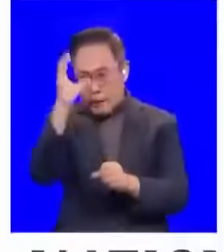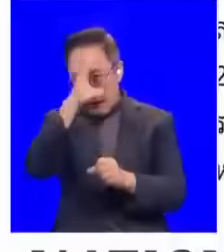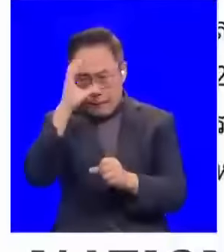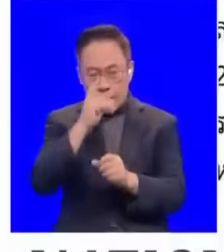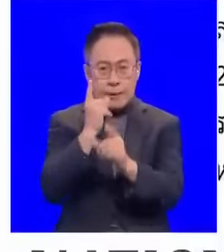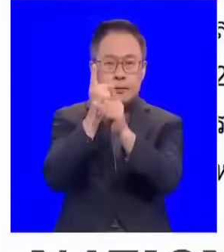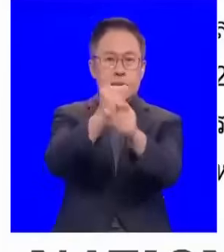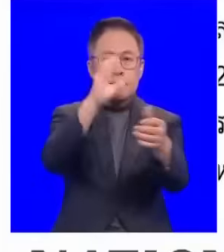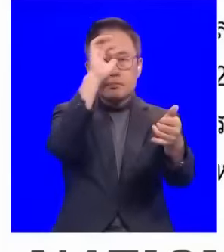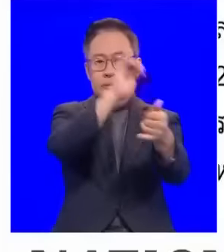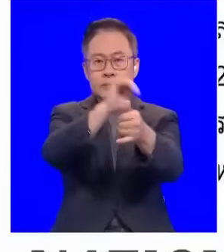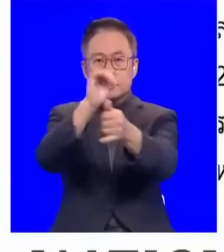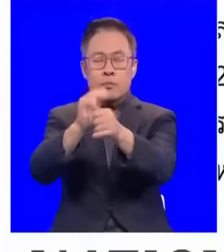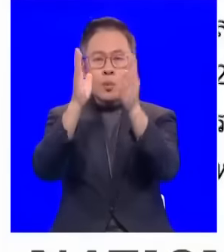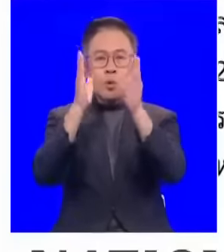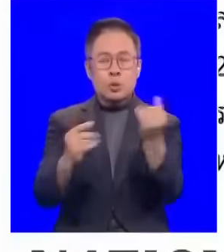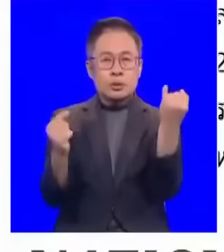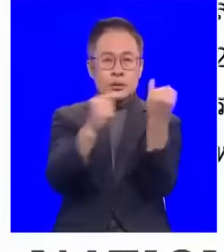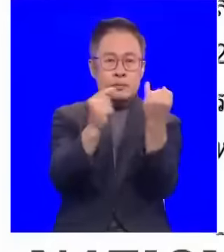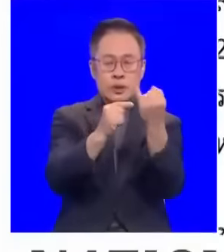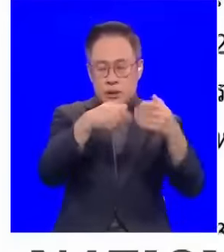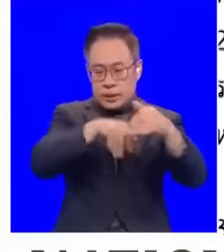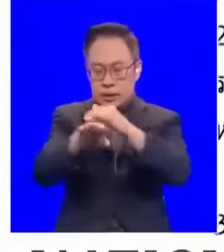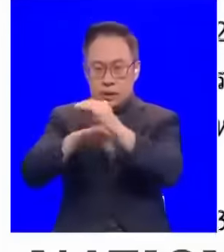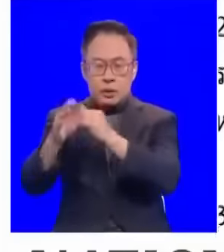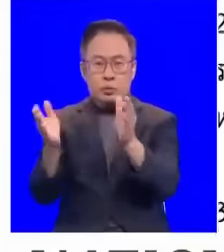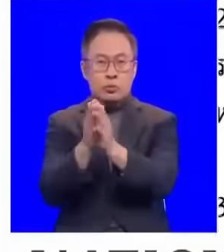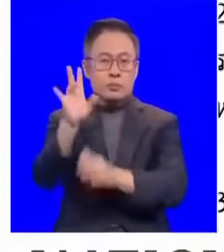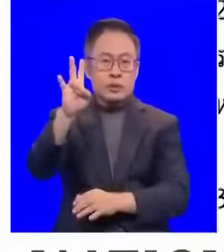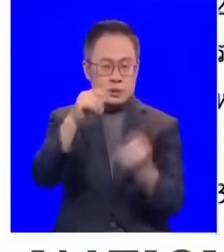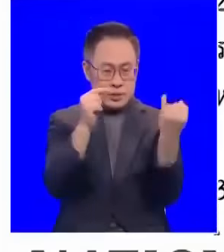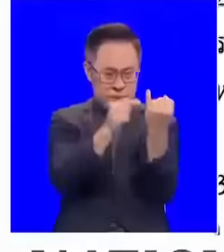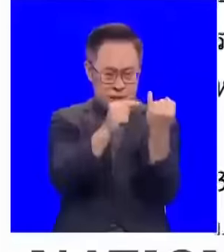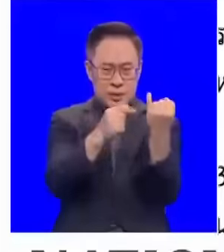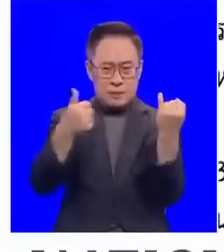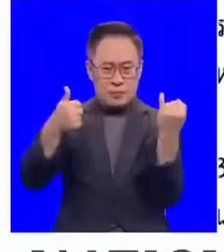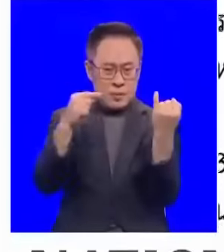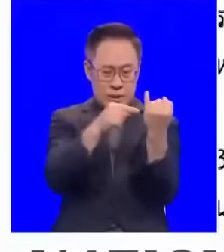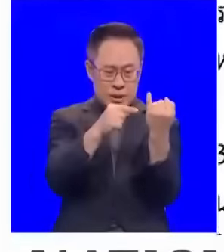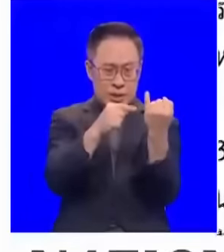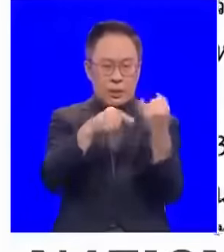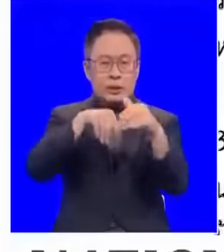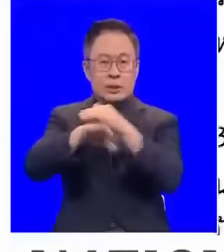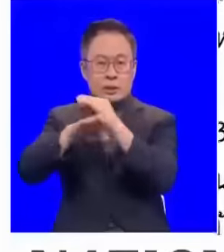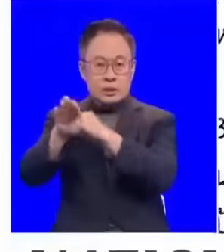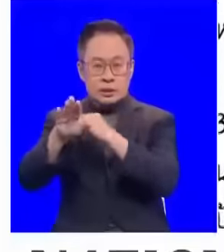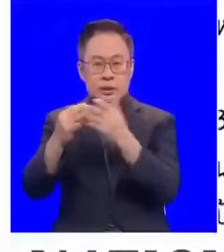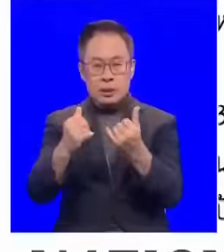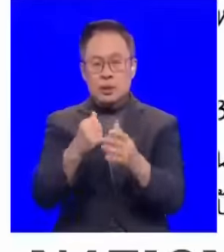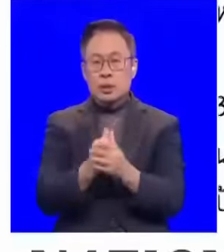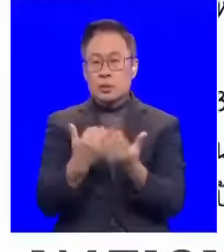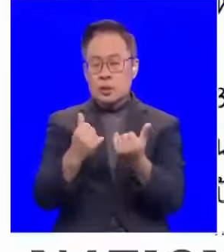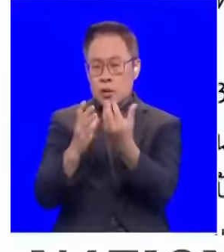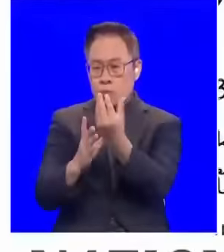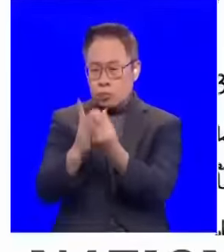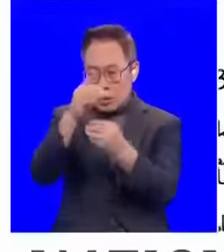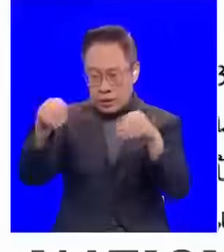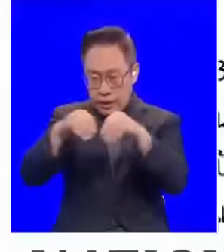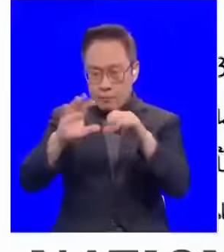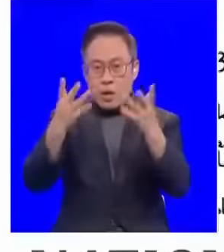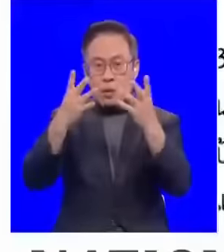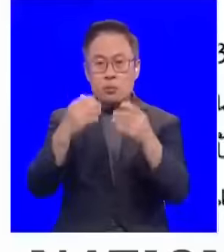ดตามเพื่อให้ได้ตัวจำเลยมาพิสูจน์ความจริงตามพยานหลักฐานดังนั้นถึงแม้ว่าจะเหลือเวลาไม่ถึง1สัปดาห์คดีจะข